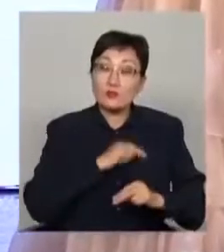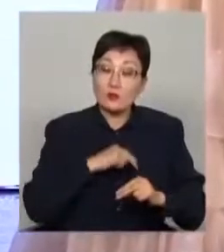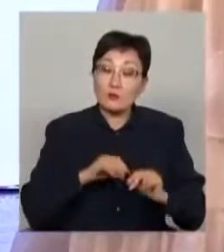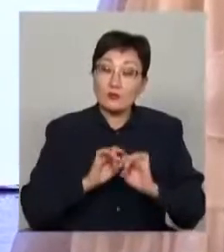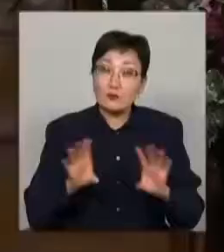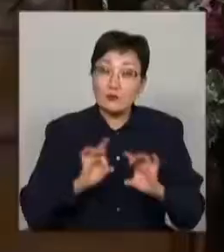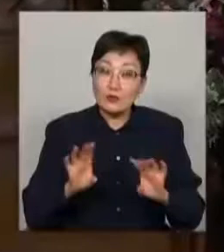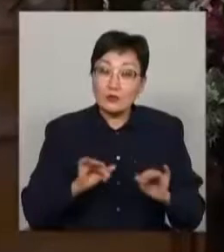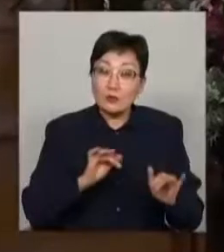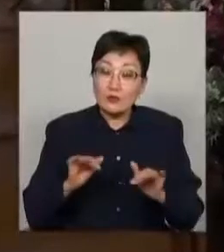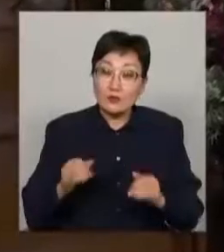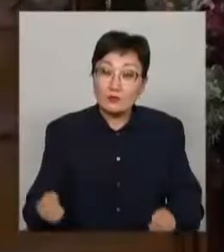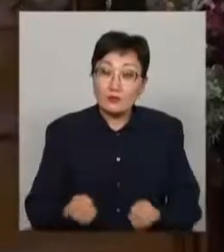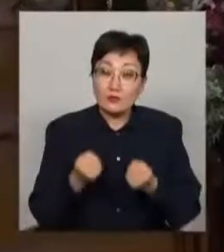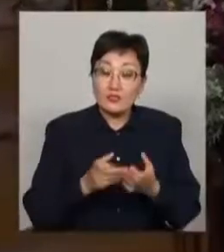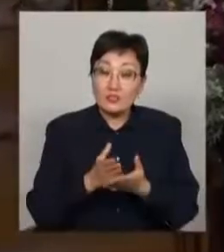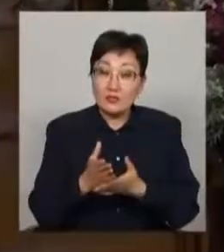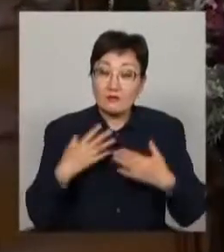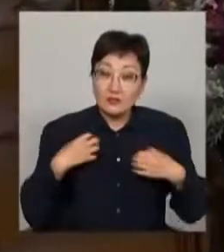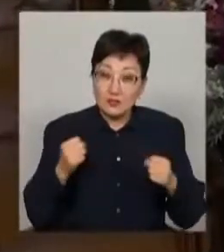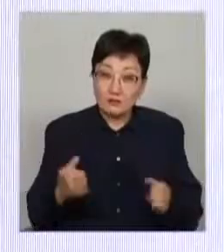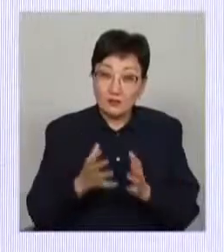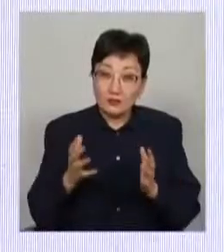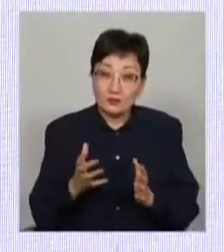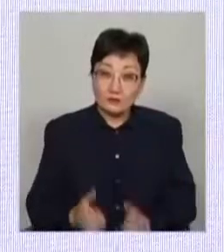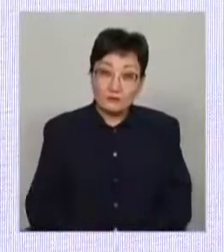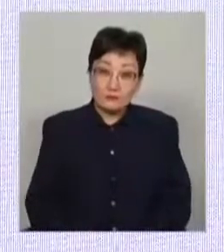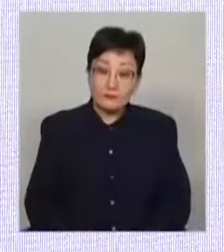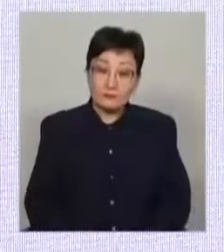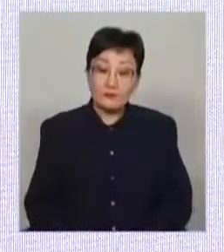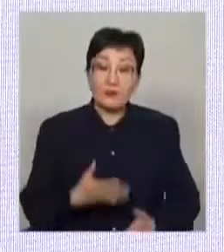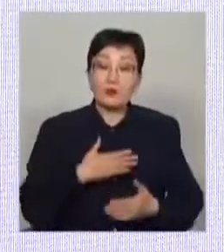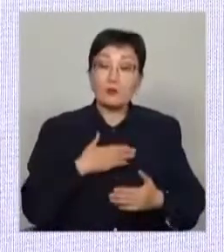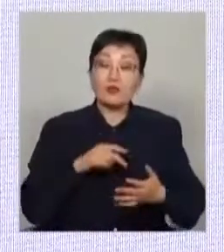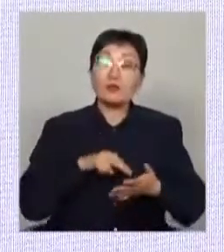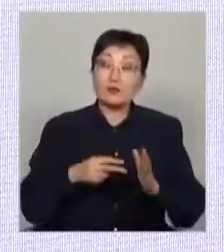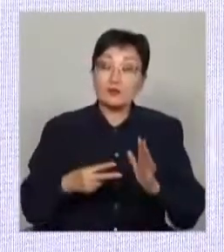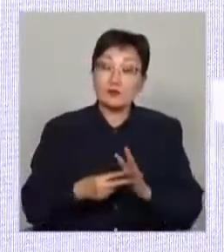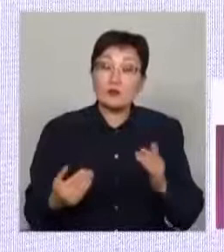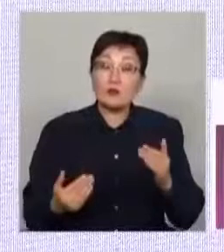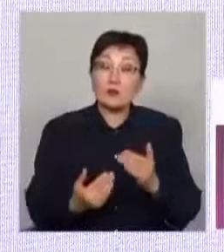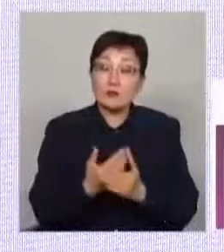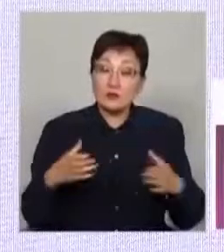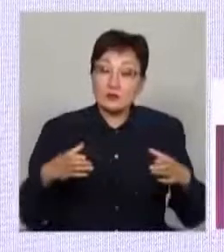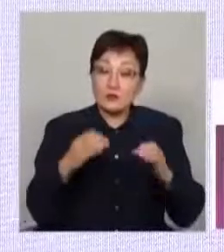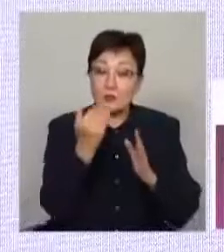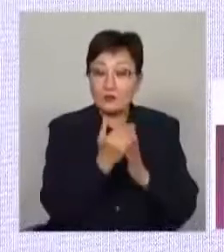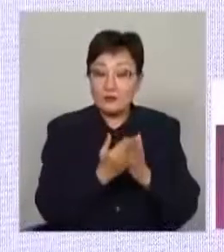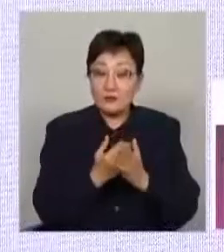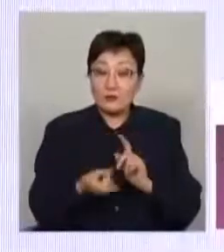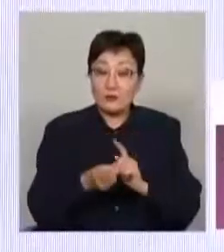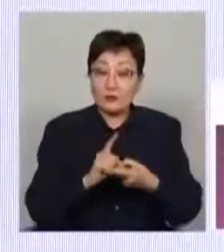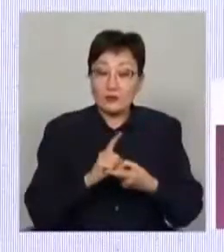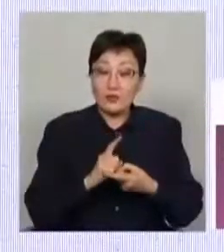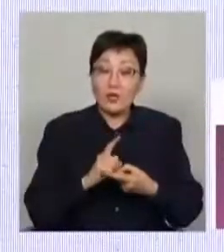о мерах поддержки сферы здравоохранения. Мы намерены разработать новую комплексную программу модернизации здравоохранения